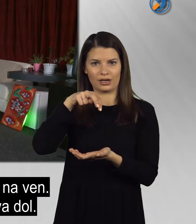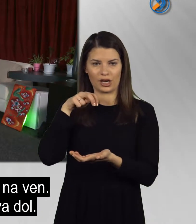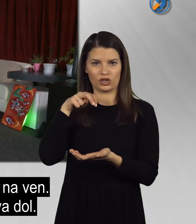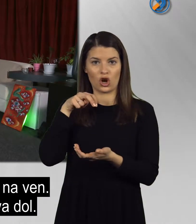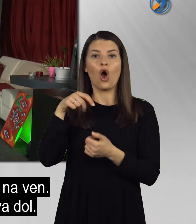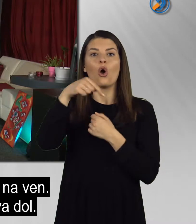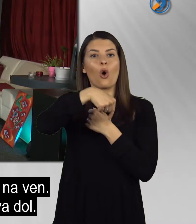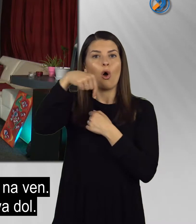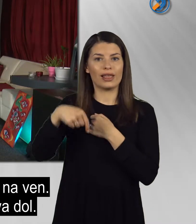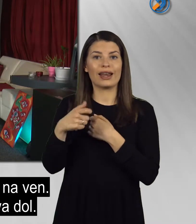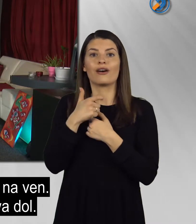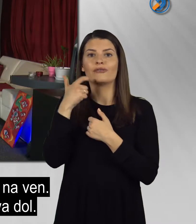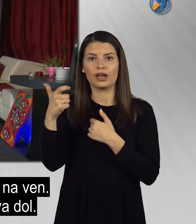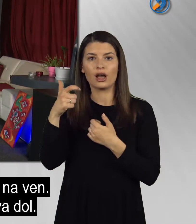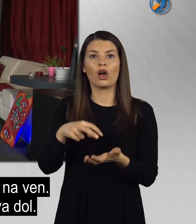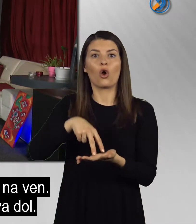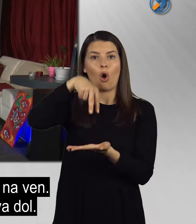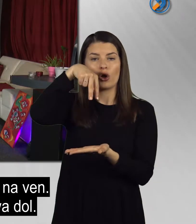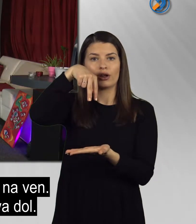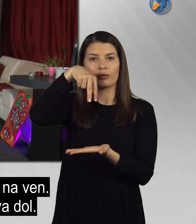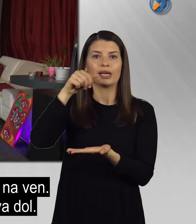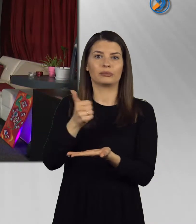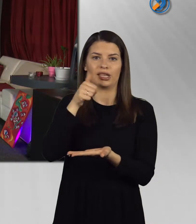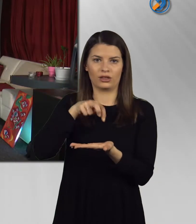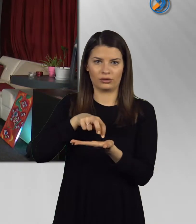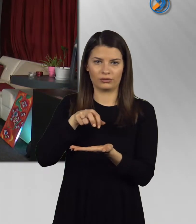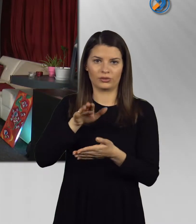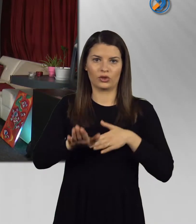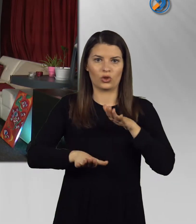nazaj, kolena na ven, dvigni se in greva dol.